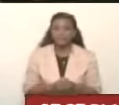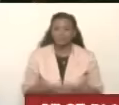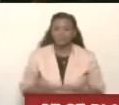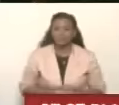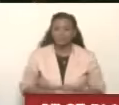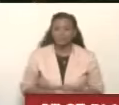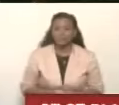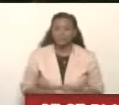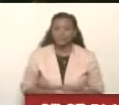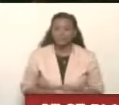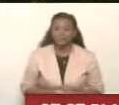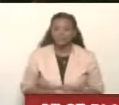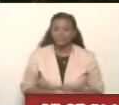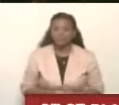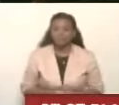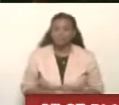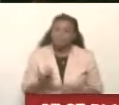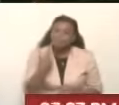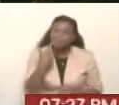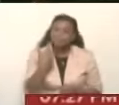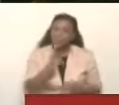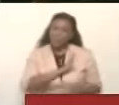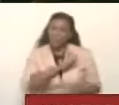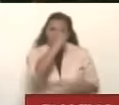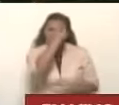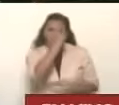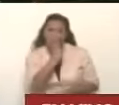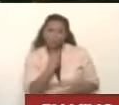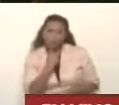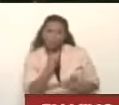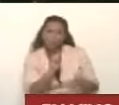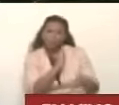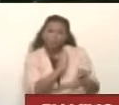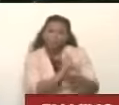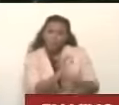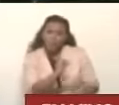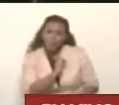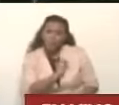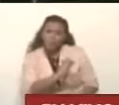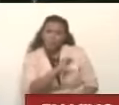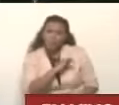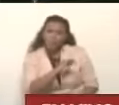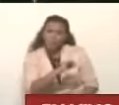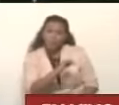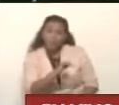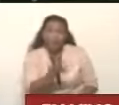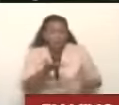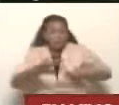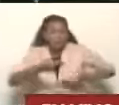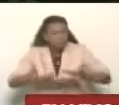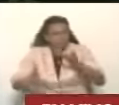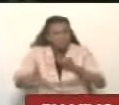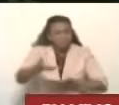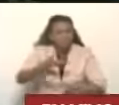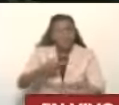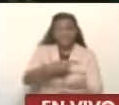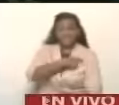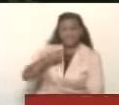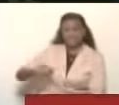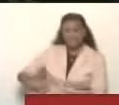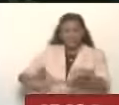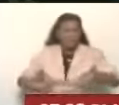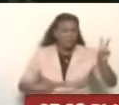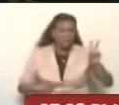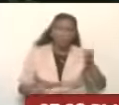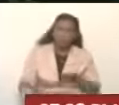我们听他说了，就是深圳怎么发展这个经济特区的历史和经验。 Una cualidad que nos identifica a ambos pueblos, presidente, es la resiliencia y la capacidad